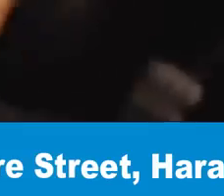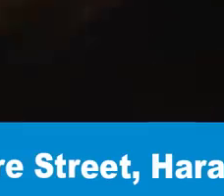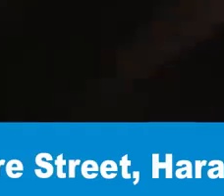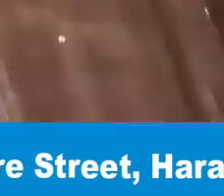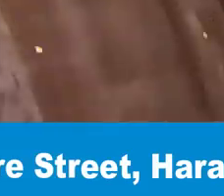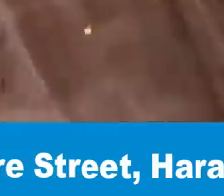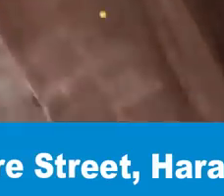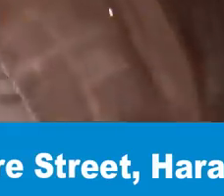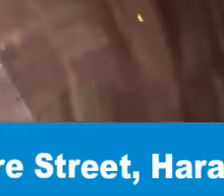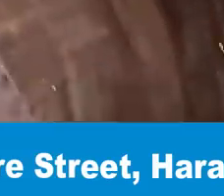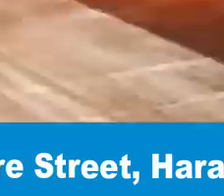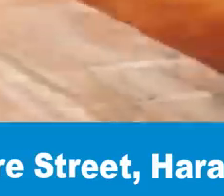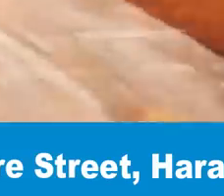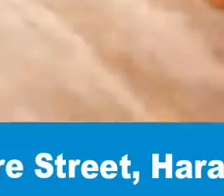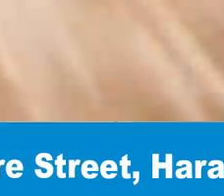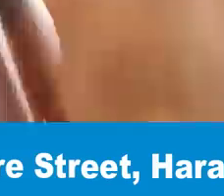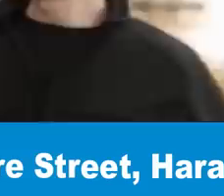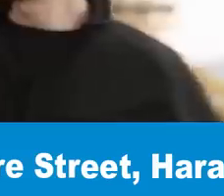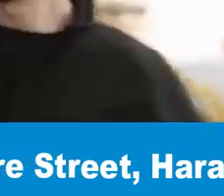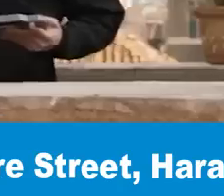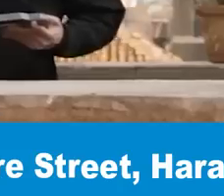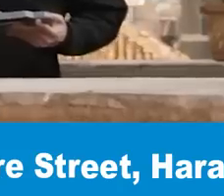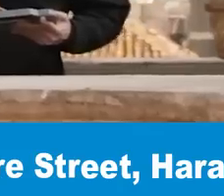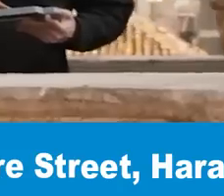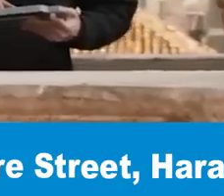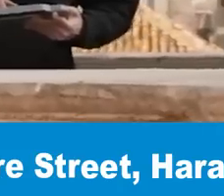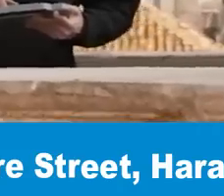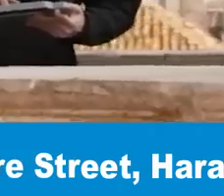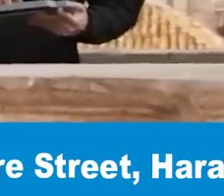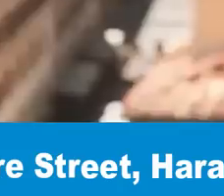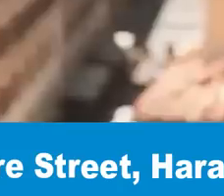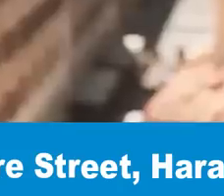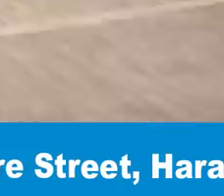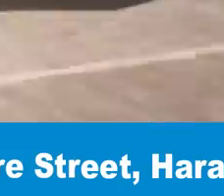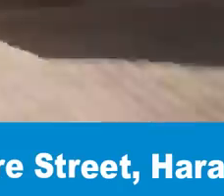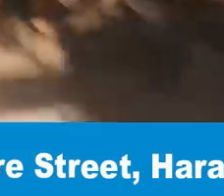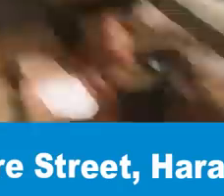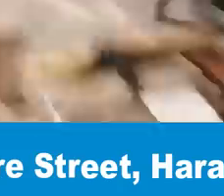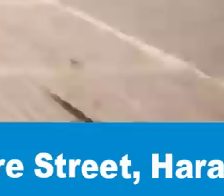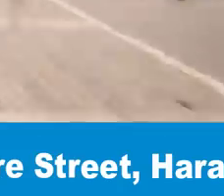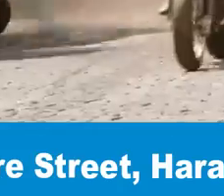Roman wasn't driving Ford Knox on wheels. You guys are going to hell.